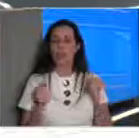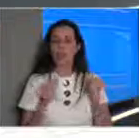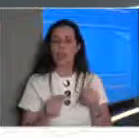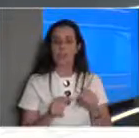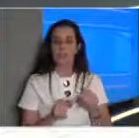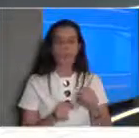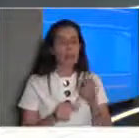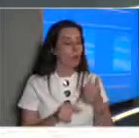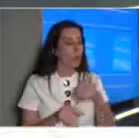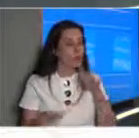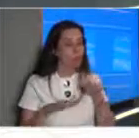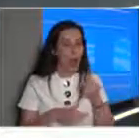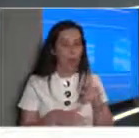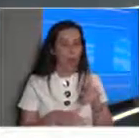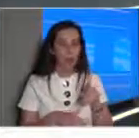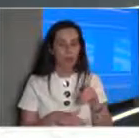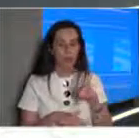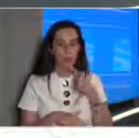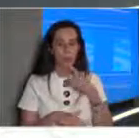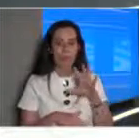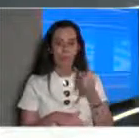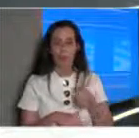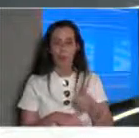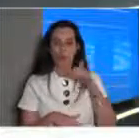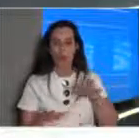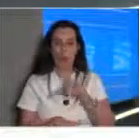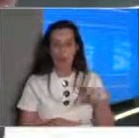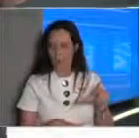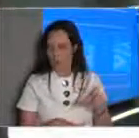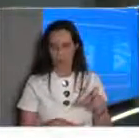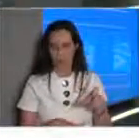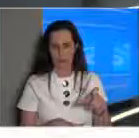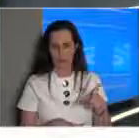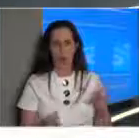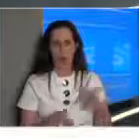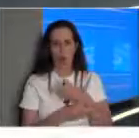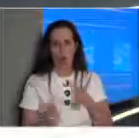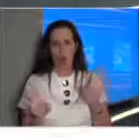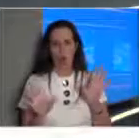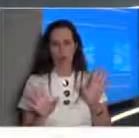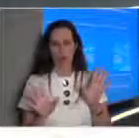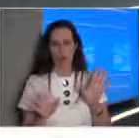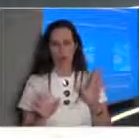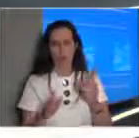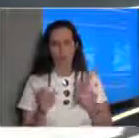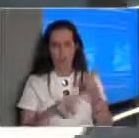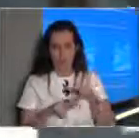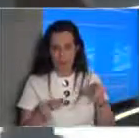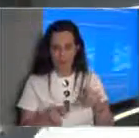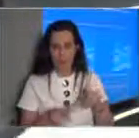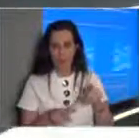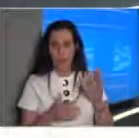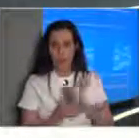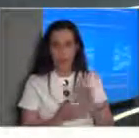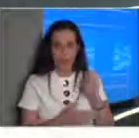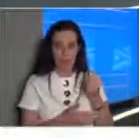כזה, והיה וראש הממשלה ירושה, אני מתייחס כרגע למידה וירושה, לא יכול להיות, אם היא תיווסר סיטואציה כזו,